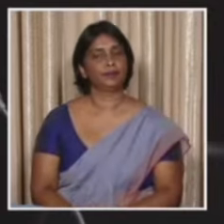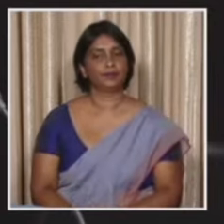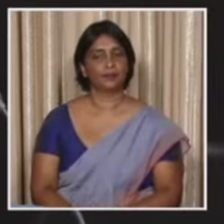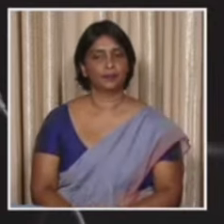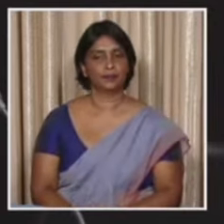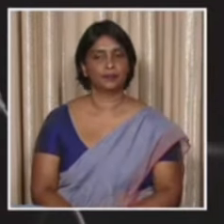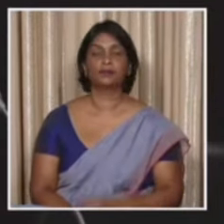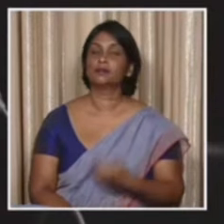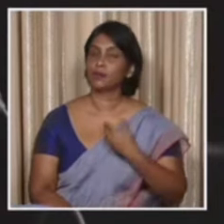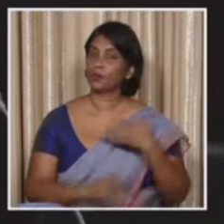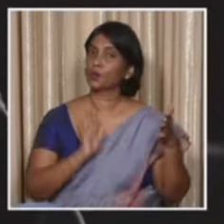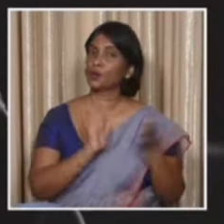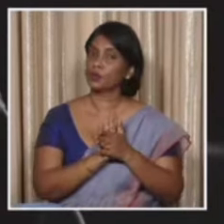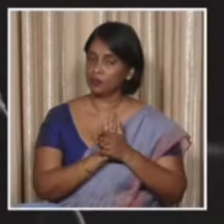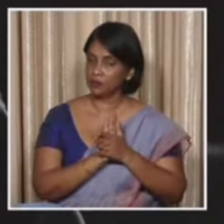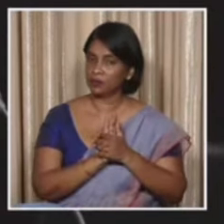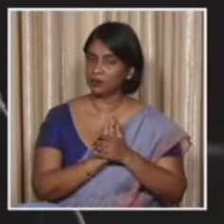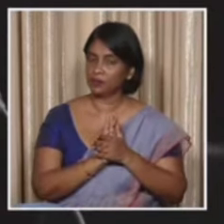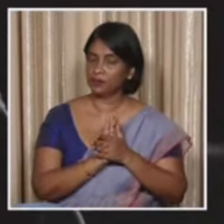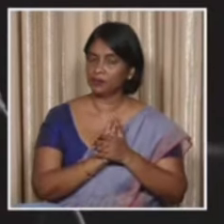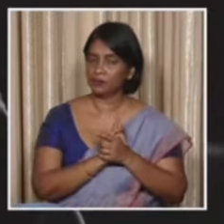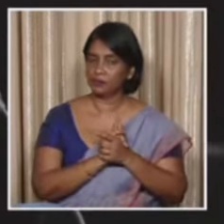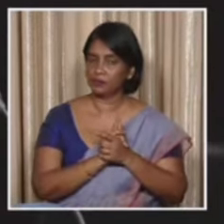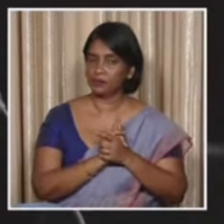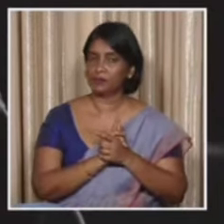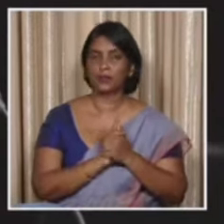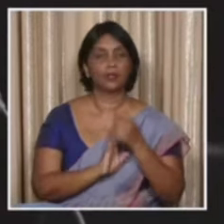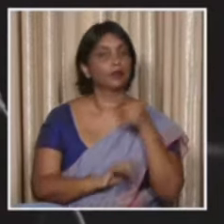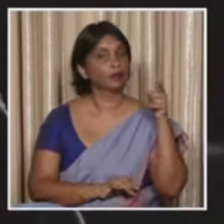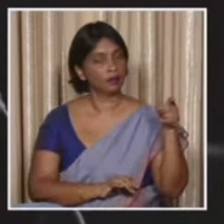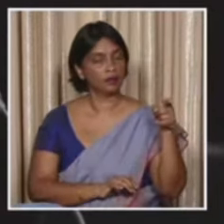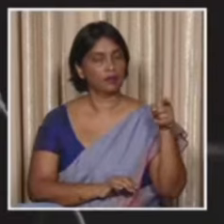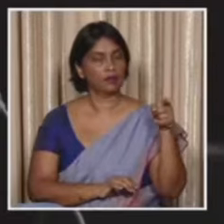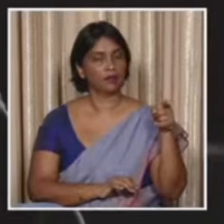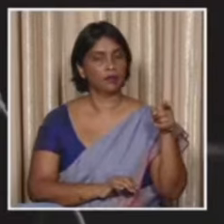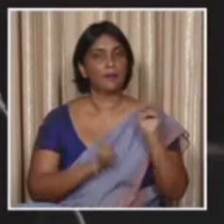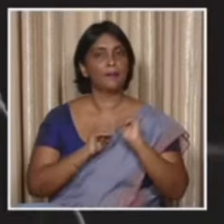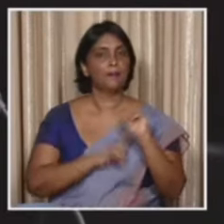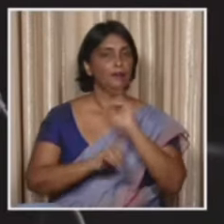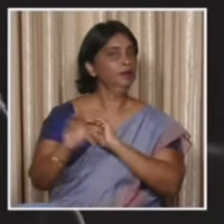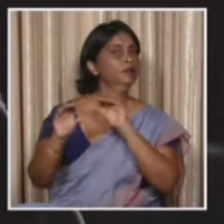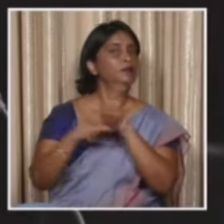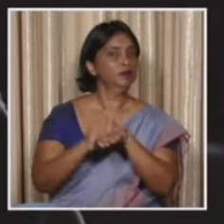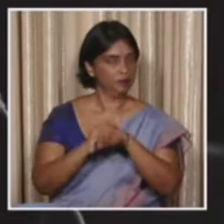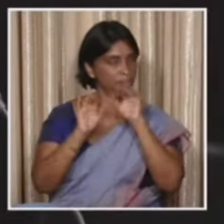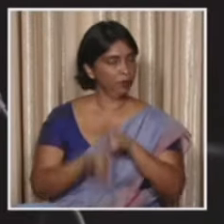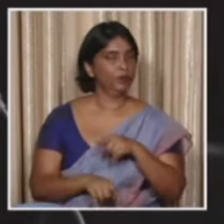என்னோடு இந்த பாராளுமன்றத்துக்கு வந்தது மாத்திரமல்லாமல் இந்த